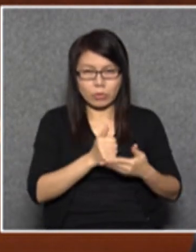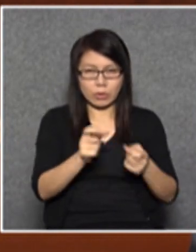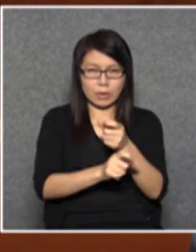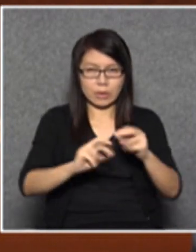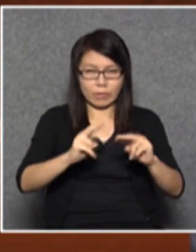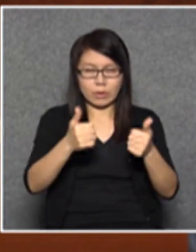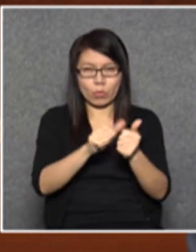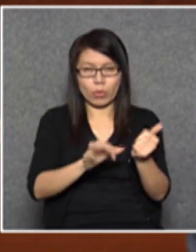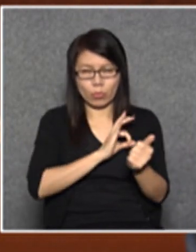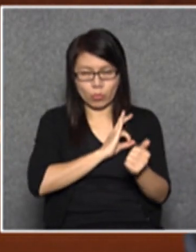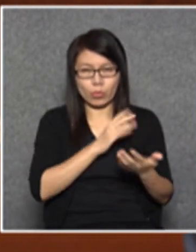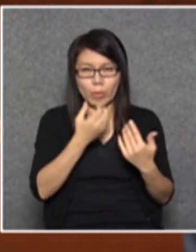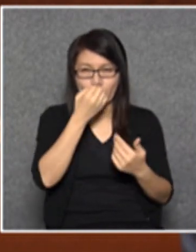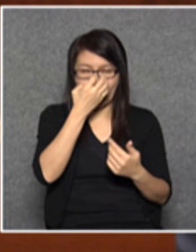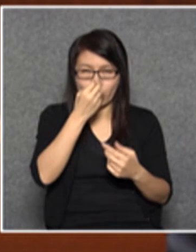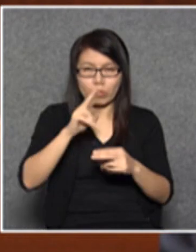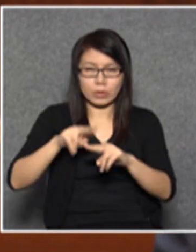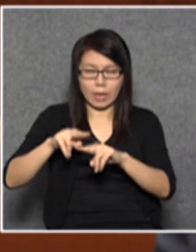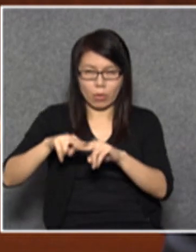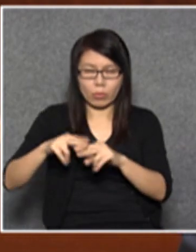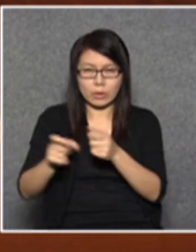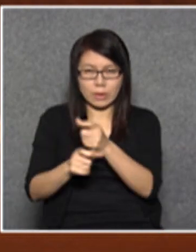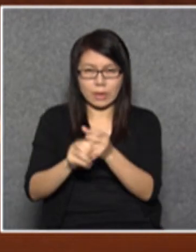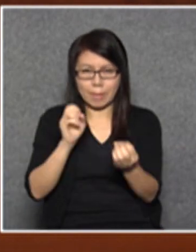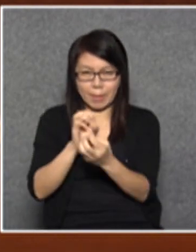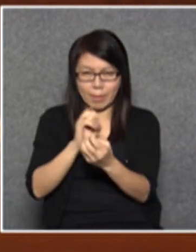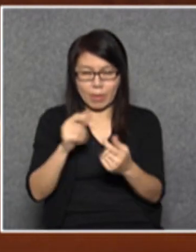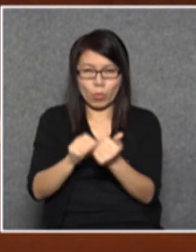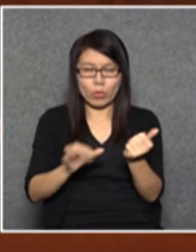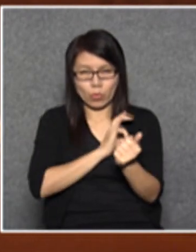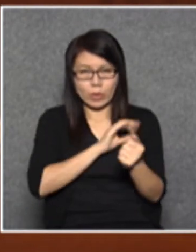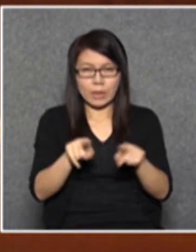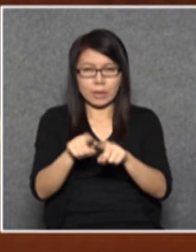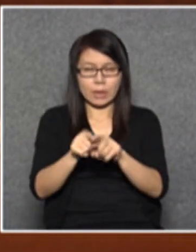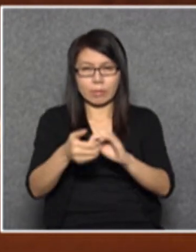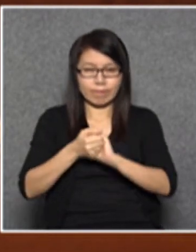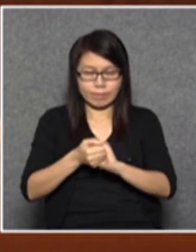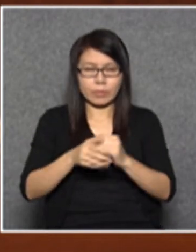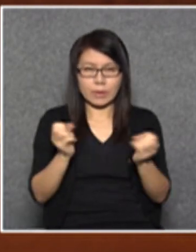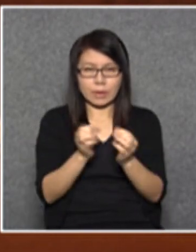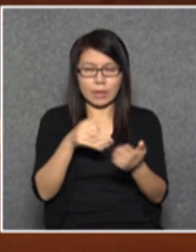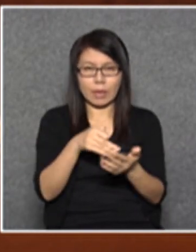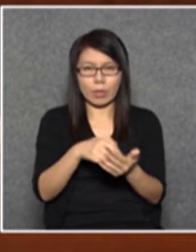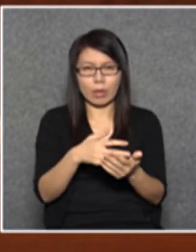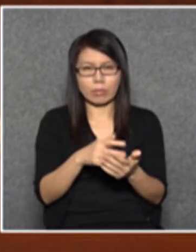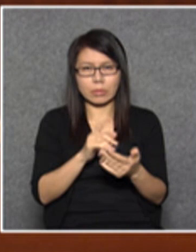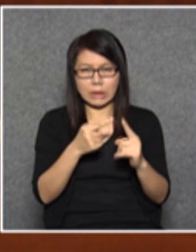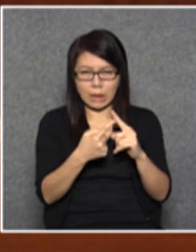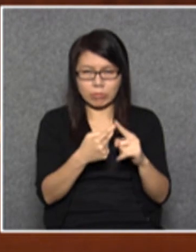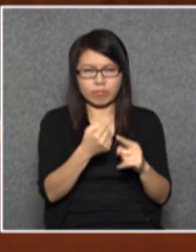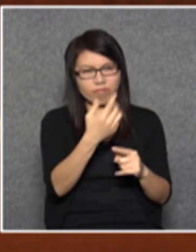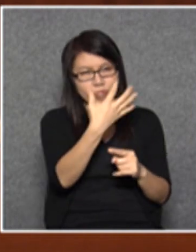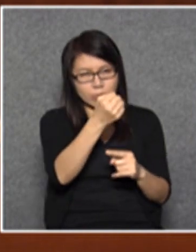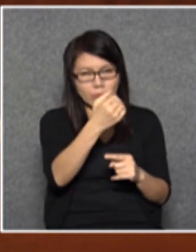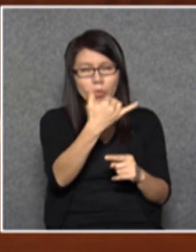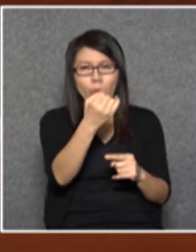埋香港與內地經貿合作諮詢委員會嘅委員一齊參加，大概五六十人嘅一個會議。我哋